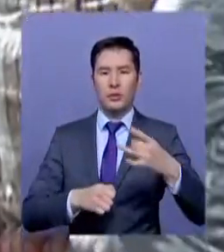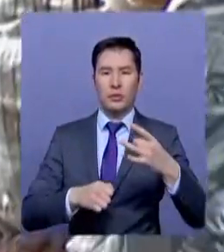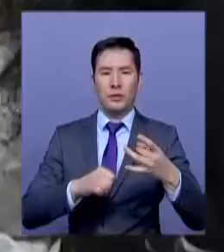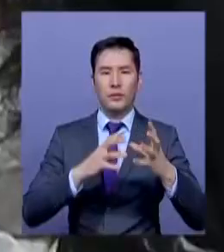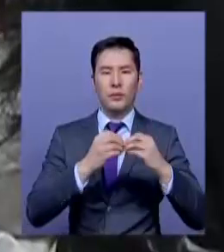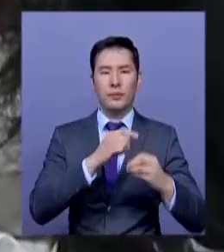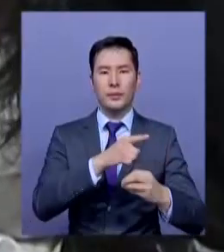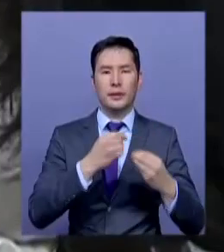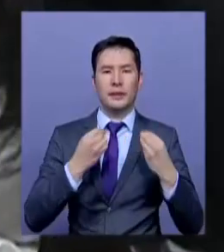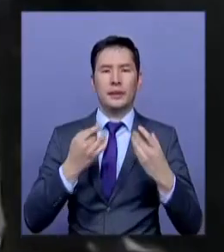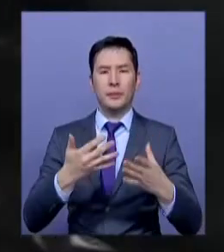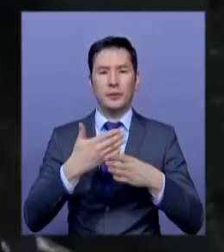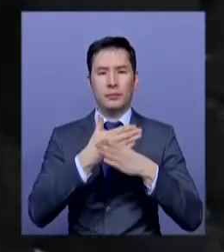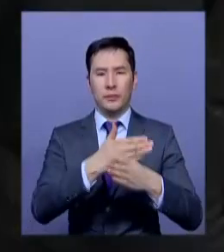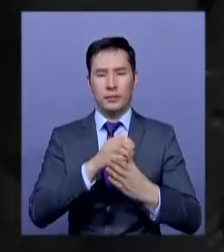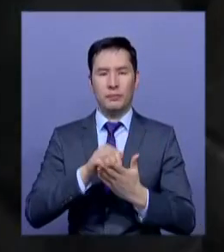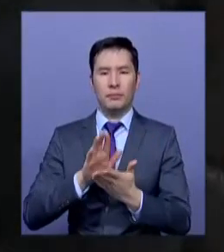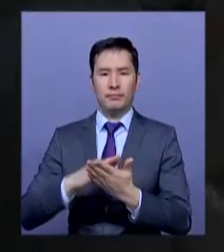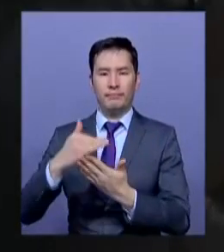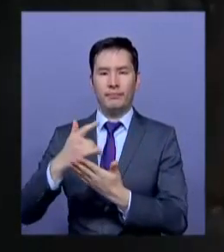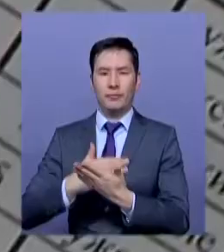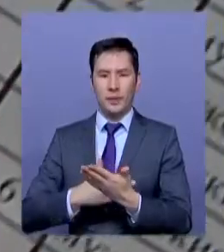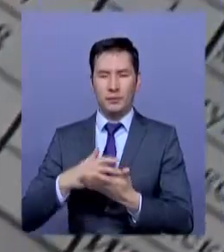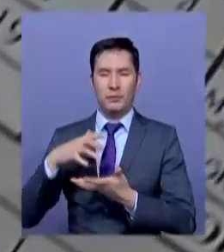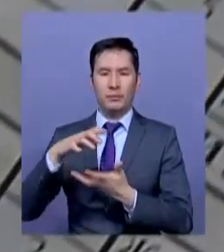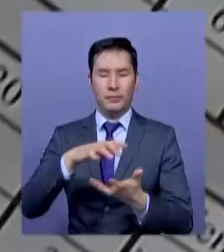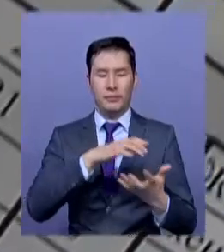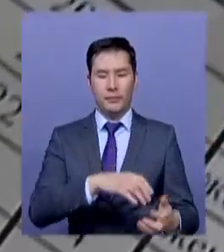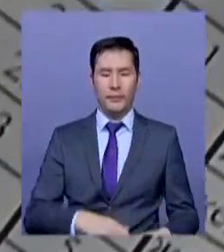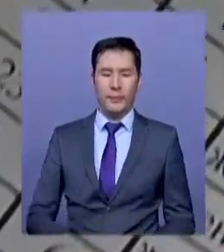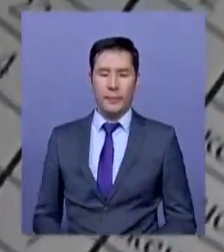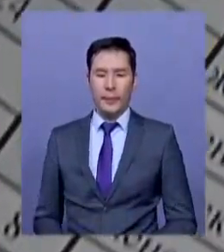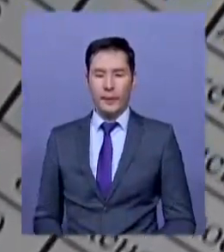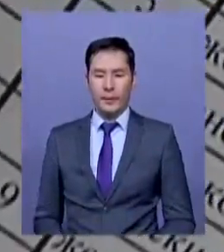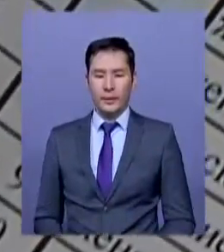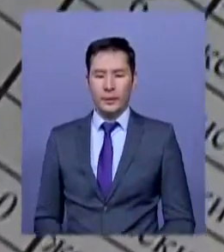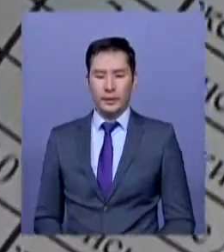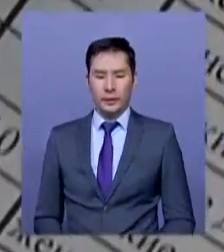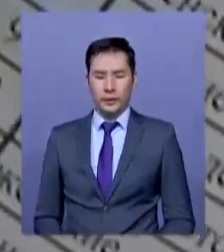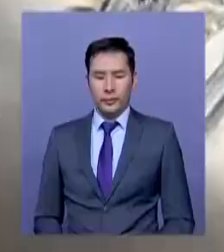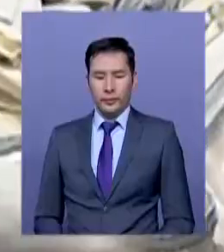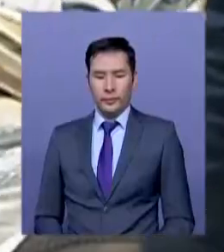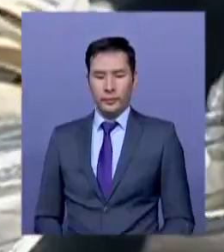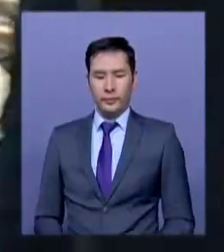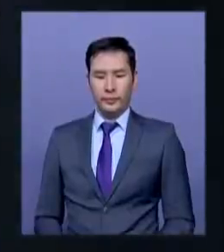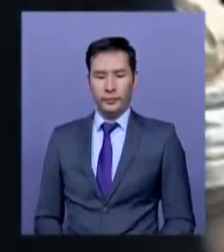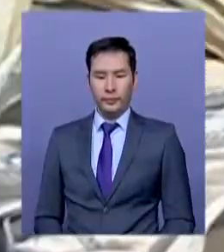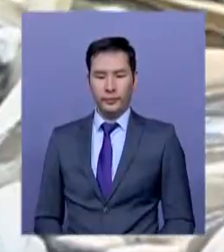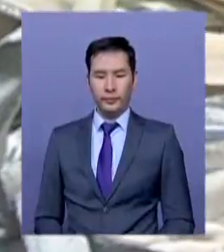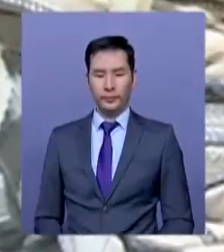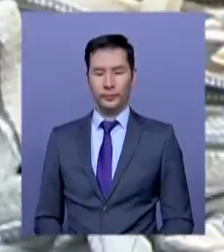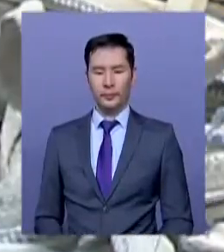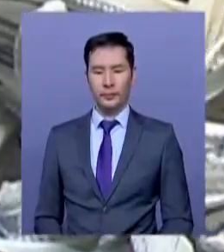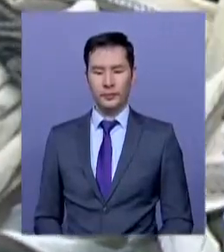тәркіленген мүліктерді мұқтаж жандарға тарату жұмыстары жүріп жатыр. Сымбат Ноғай, Ғани Қалов, Сағынғали Мұңайтпасов, Алматы